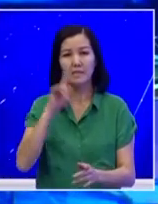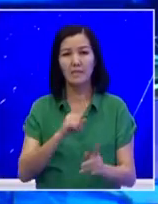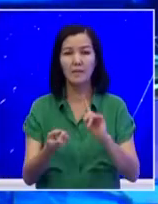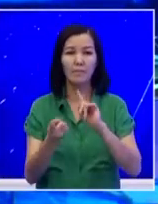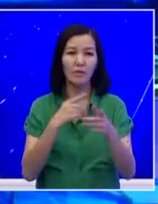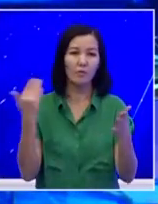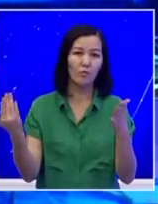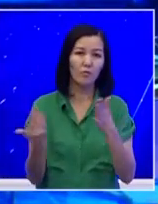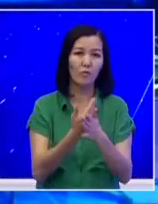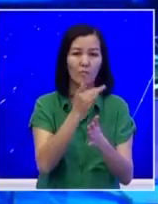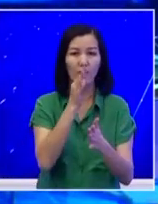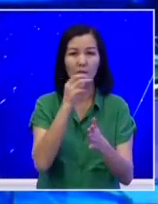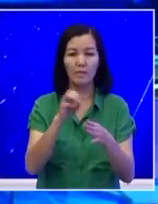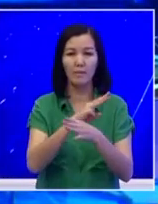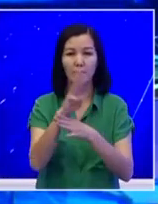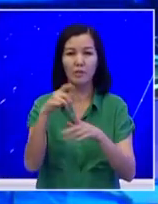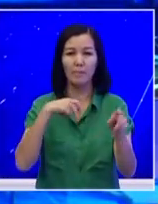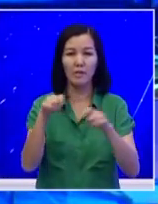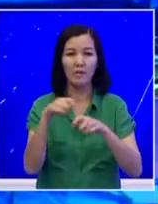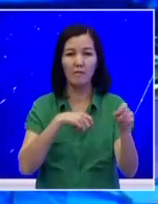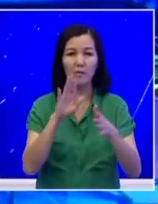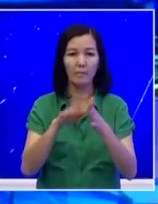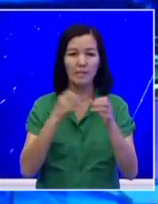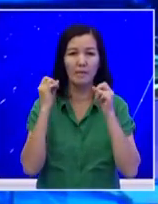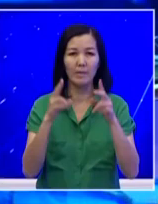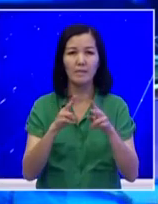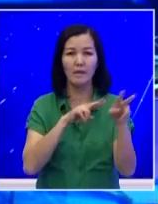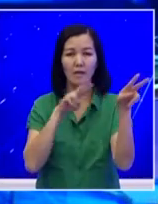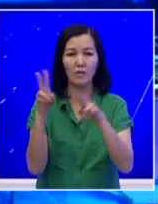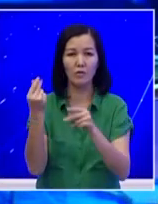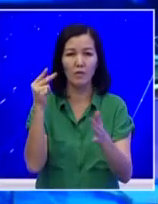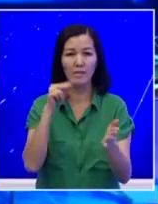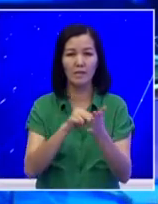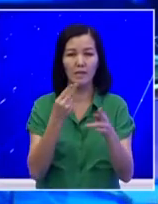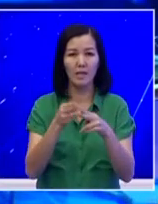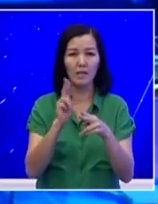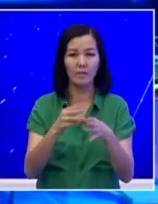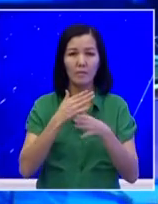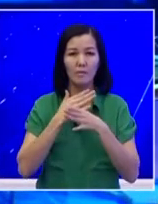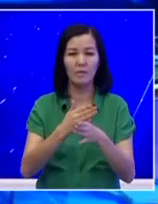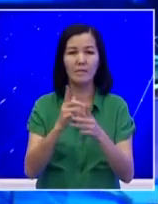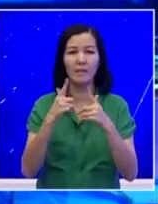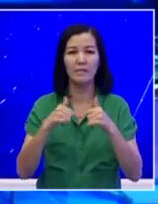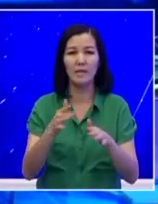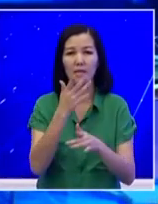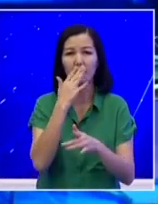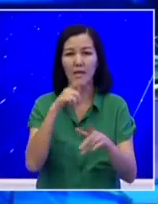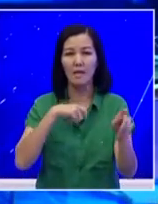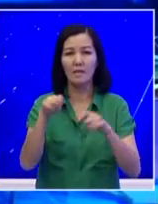Казахстан переходит к новому этапу обеспечения продовольственной безопасности и контроля цен. Этому поспособствует создание